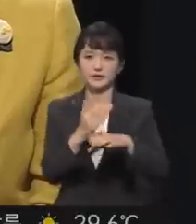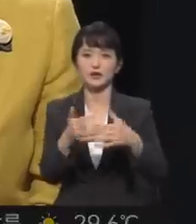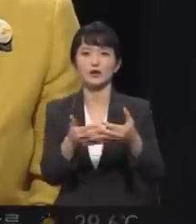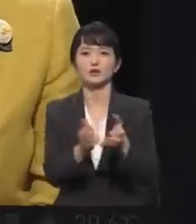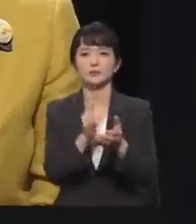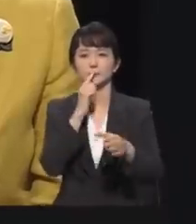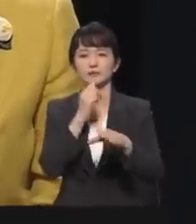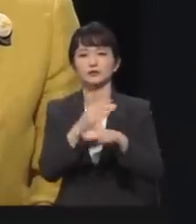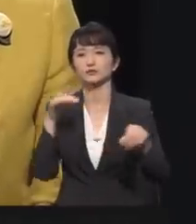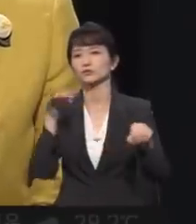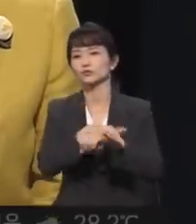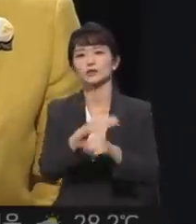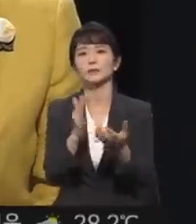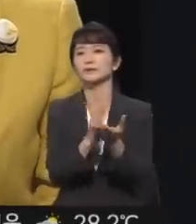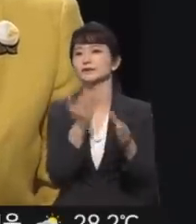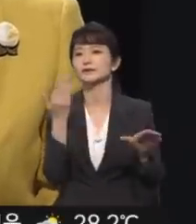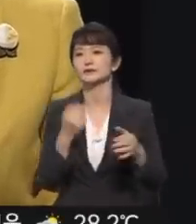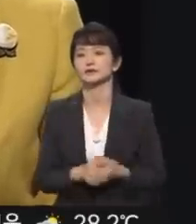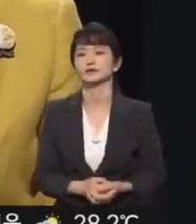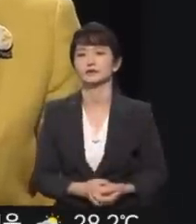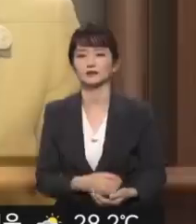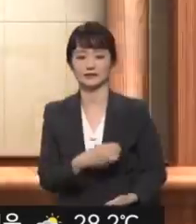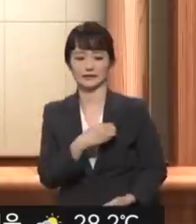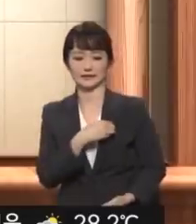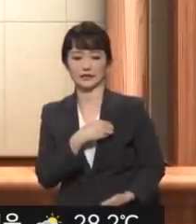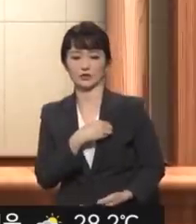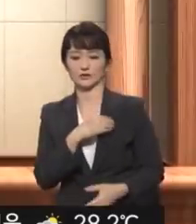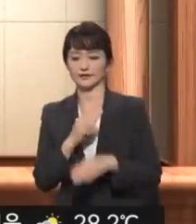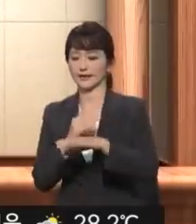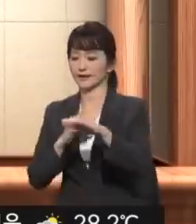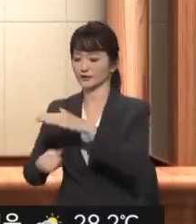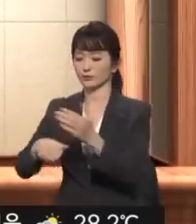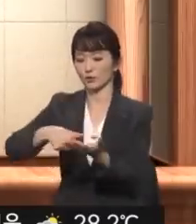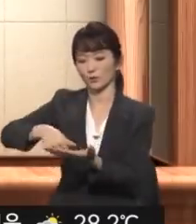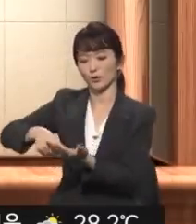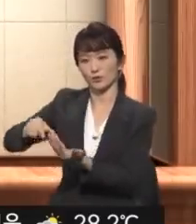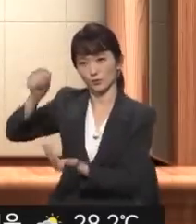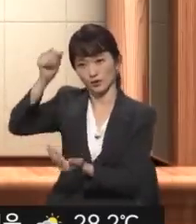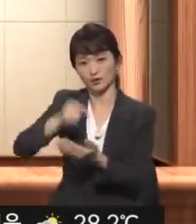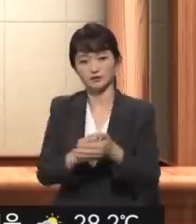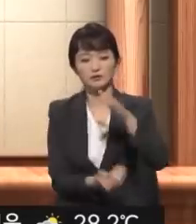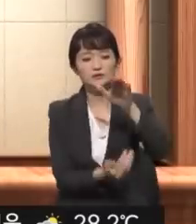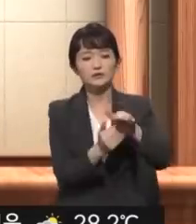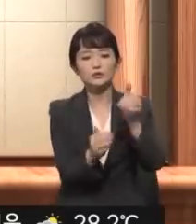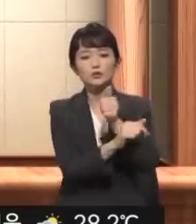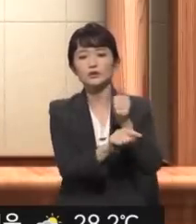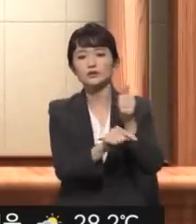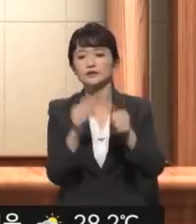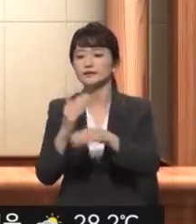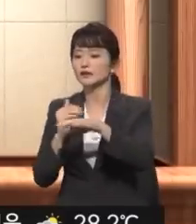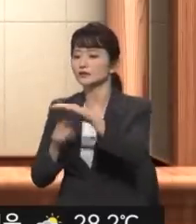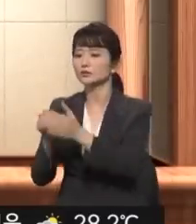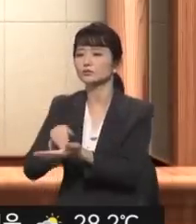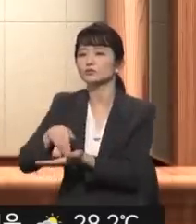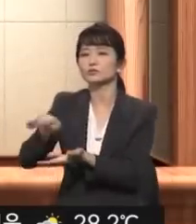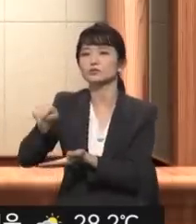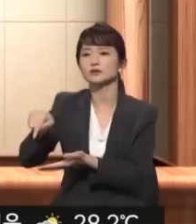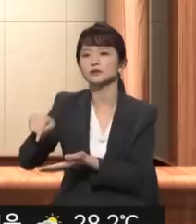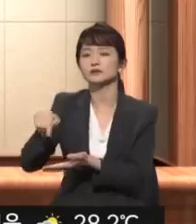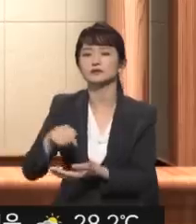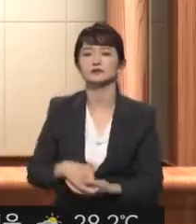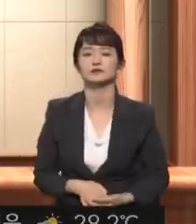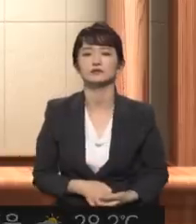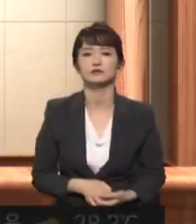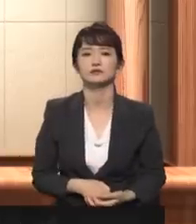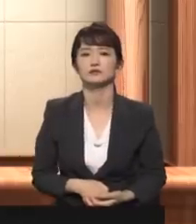반한 당이 즉 당원들의 당 대표를 뽑아 봤는데 최고 회원들이 무슨 권한으로 그 당 대표를 내쫓아 않느냐 라고 일가를